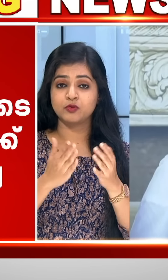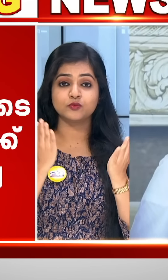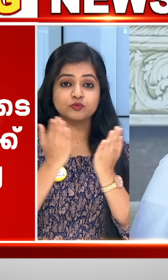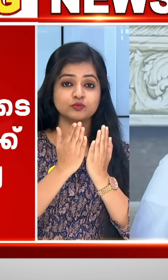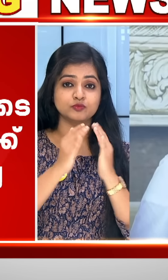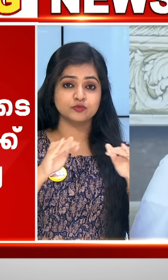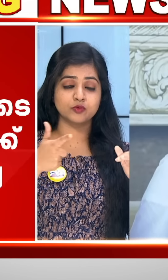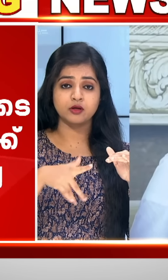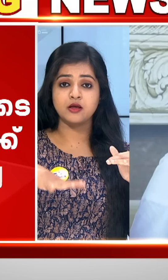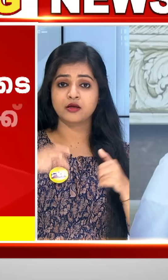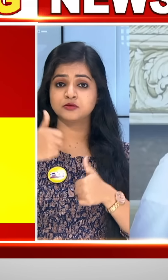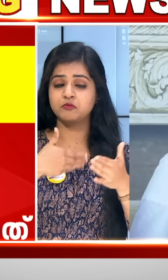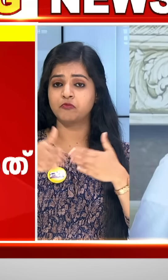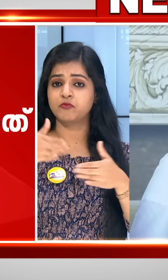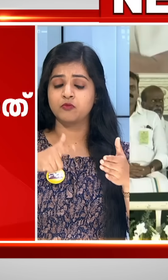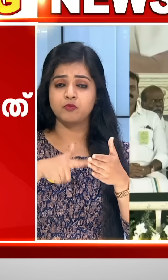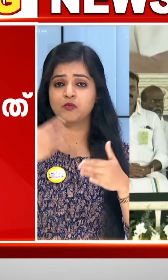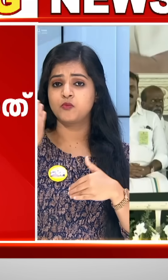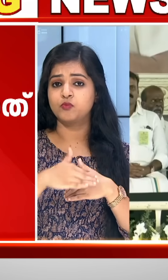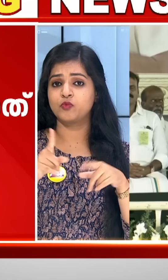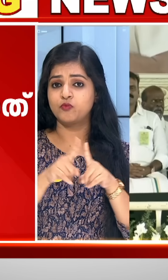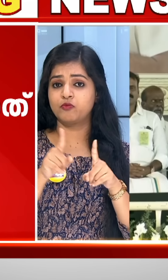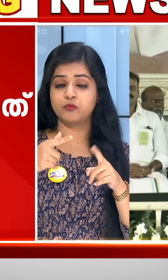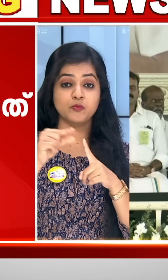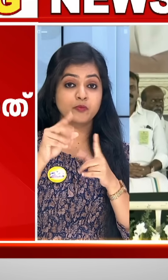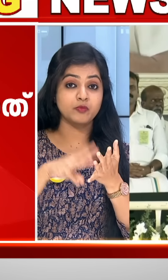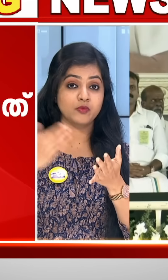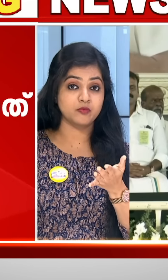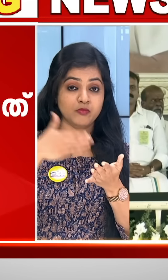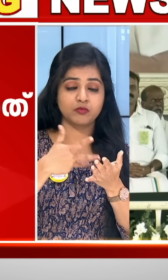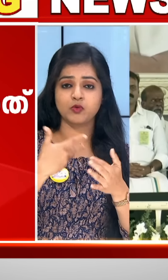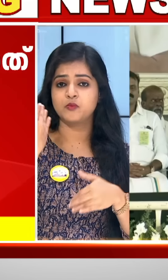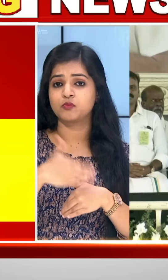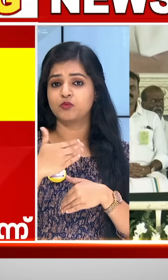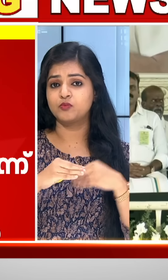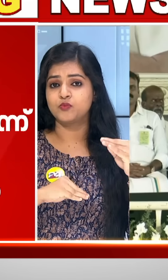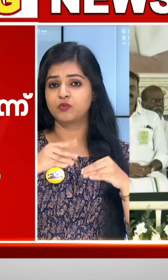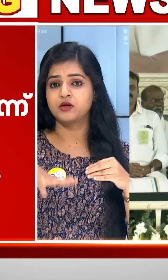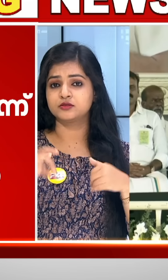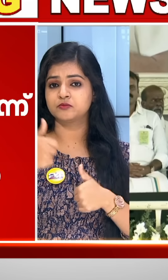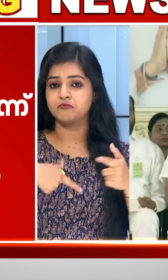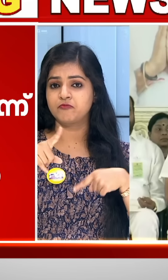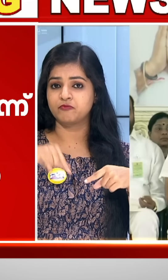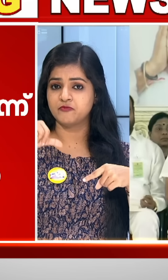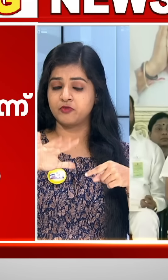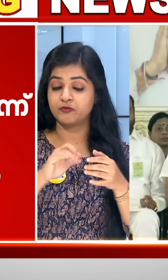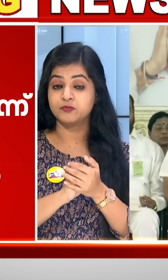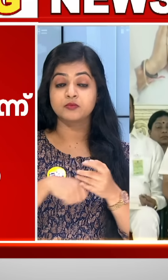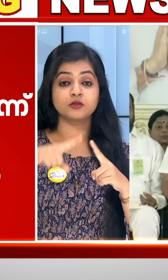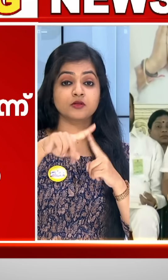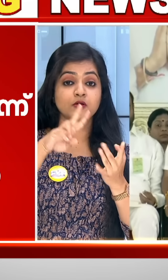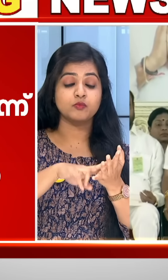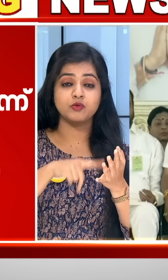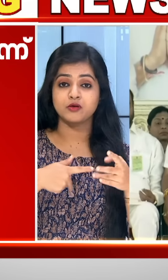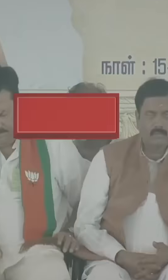പരീക്ഷയ്ക്ക് പോകാനൊക്കെ വലിയ ബുദ്ധിമുട്ടുകൾ നേരിടും എന്ന കാര്യം പറയുന്നു മാത്രമല്ല മറ്റൊരു പ്രധാനപ്പെട്ട കാര്യമായി പറയുന്നത് ഈ മേഖല അത് തമിഴ്നാട്ടിൽ എല്ലാം തന്നെ ഫ്ലെക്സുകളും ബോർഡുകളും